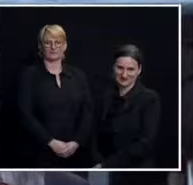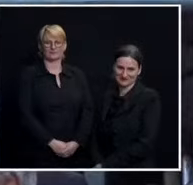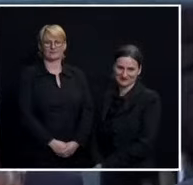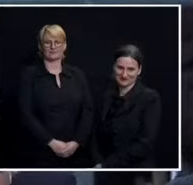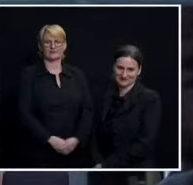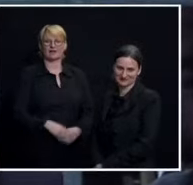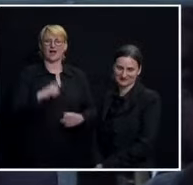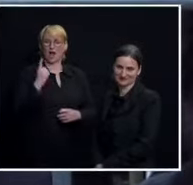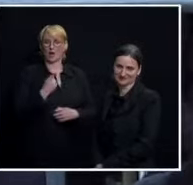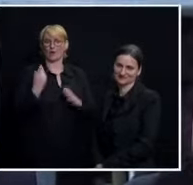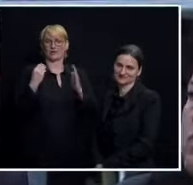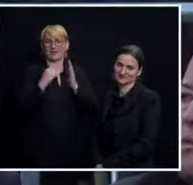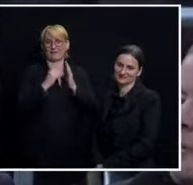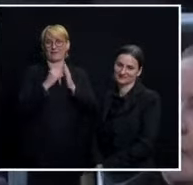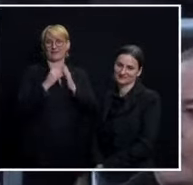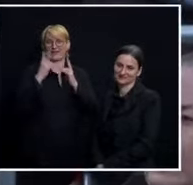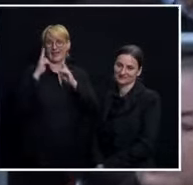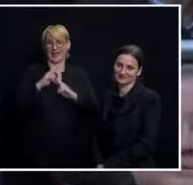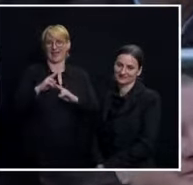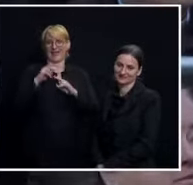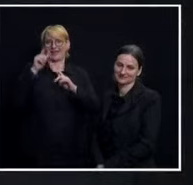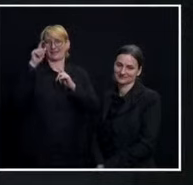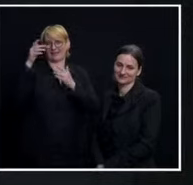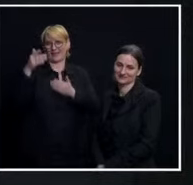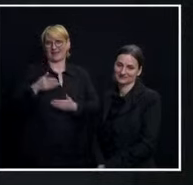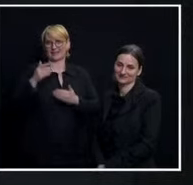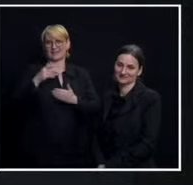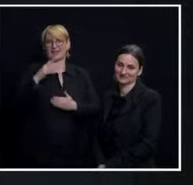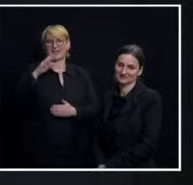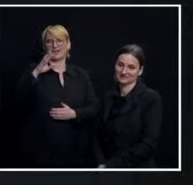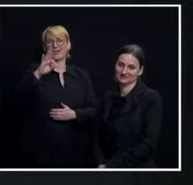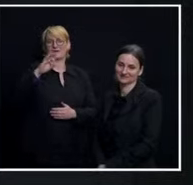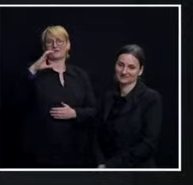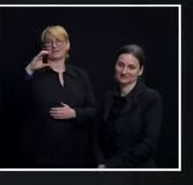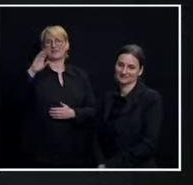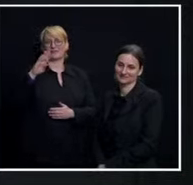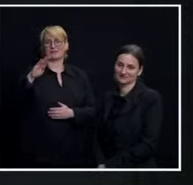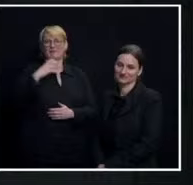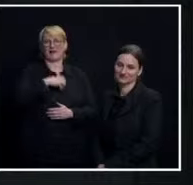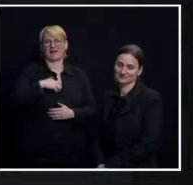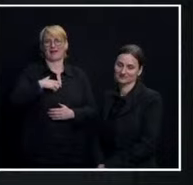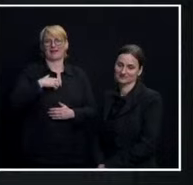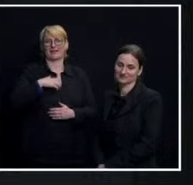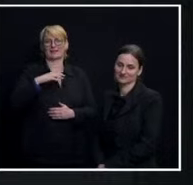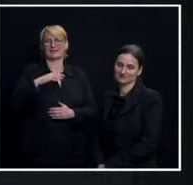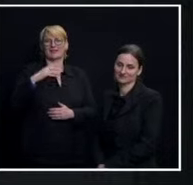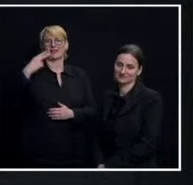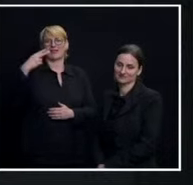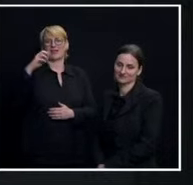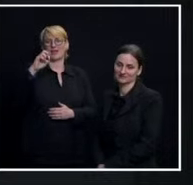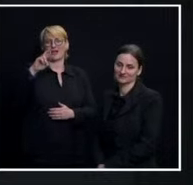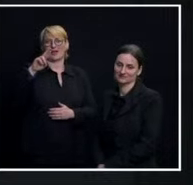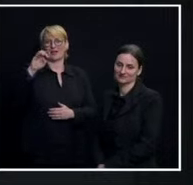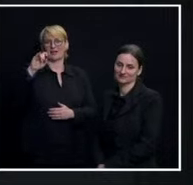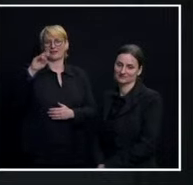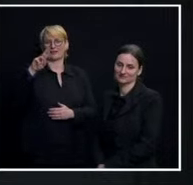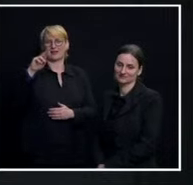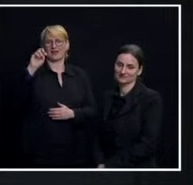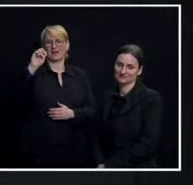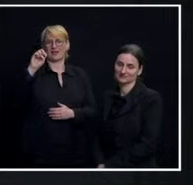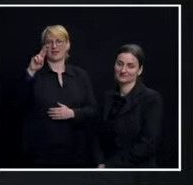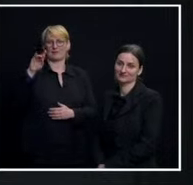Auch hier dabei unter unseren Ehrengästen der Präsident des FC Bayern München e.V., Herr Herbert Heiner, herzlich willkommen.